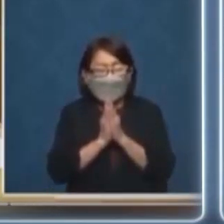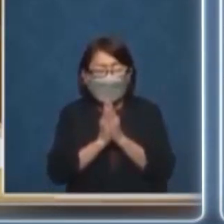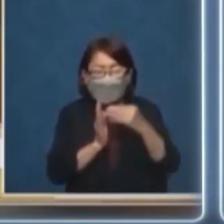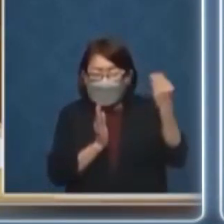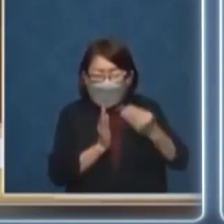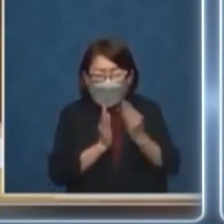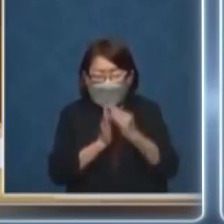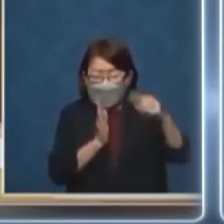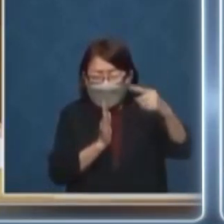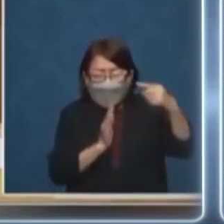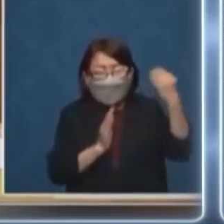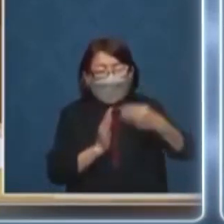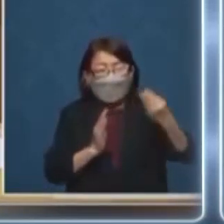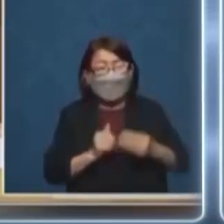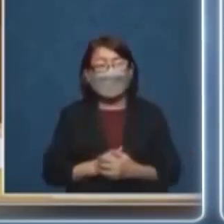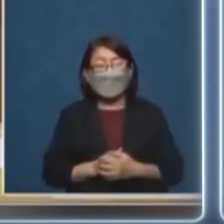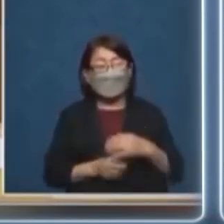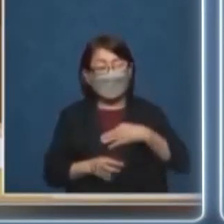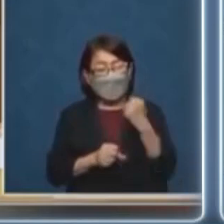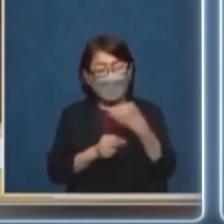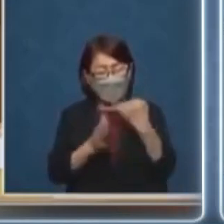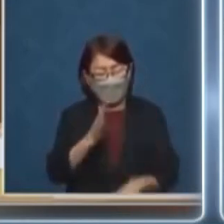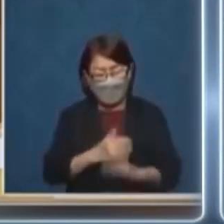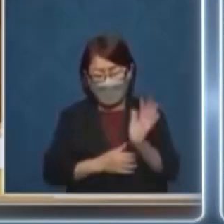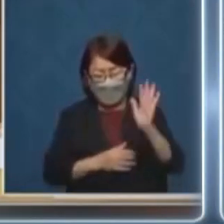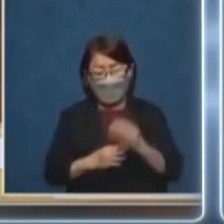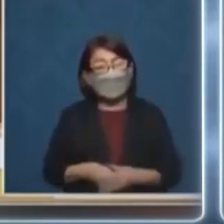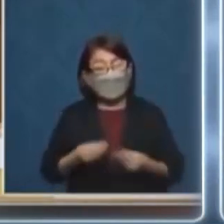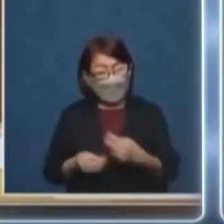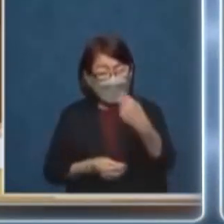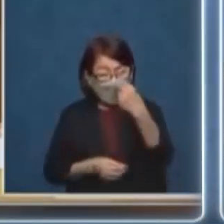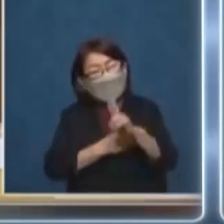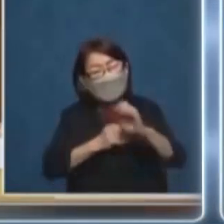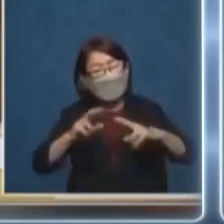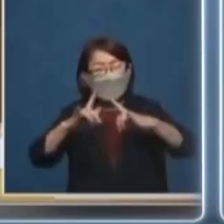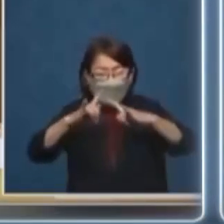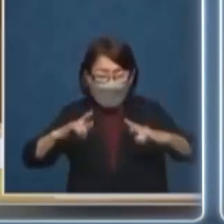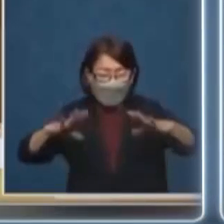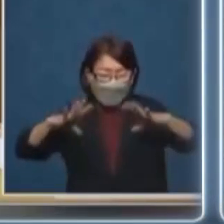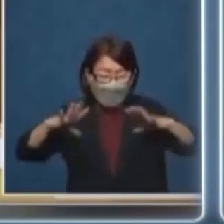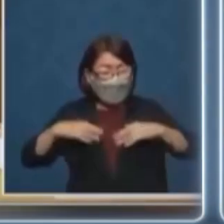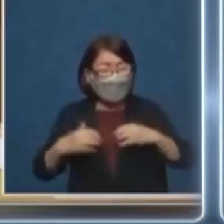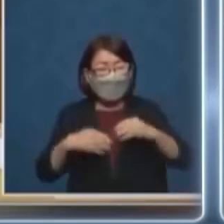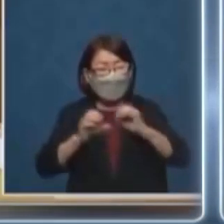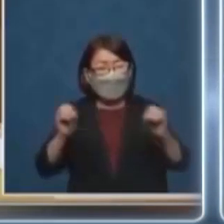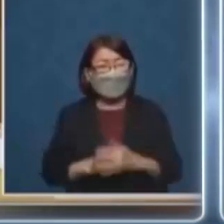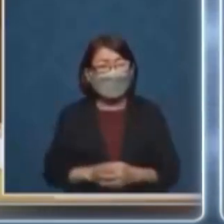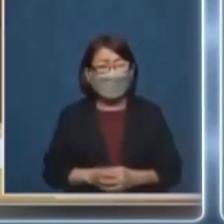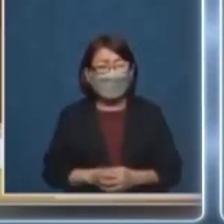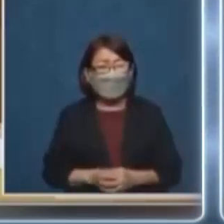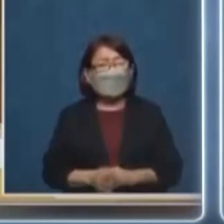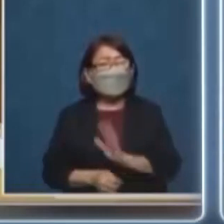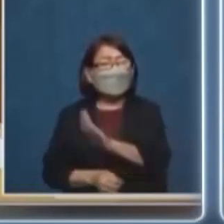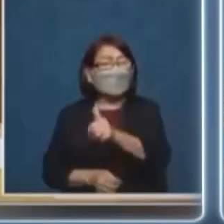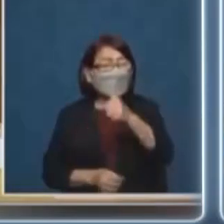นะ โอเคฮะคือเขาก็ถามคือสสเพื่อไทยที่ก็ถามนายกจากว่าลีเด็ดที่ว่าเงิน 1,600 ล้